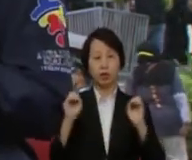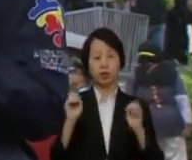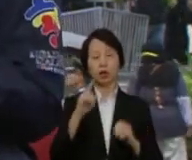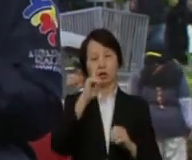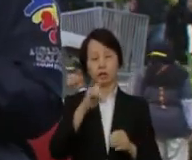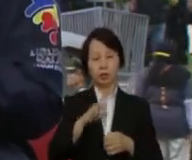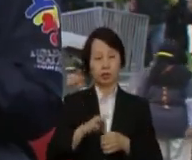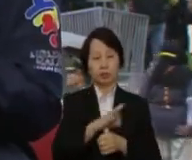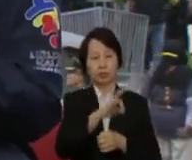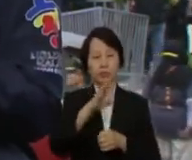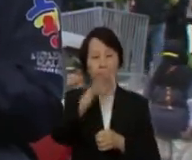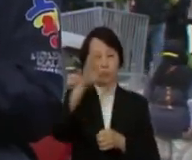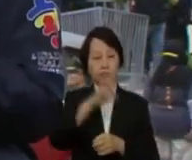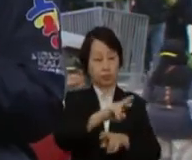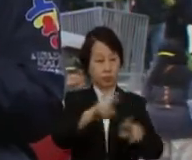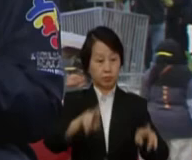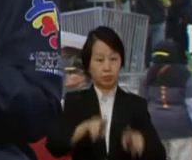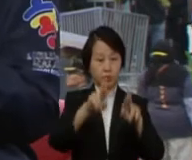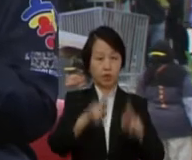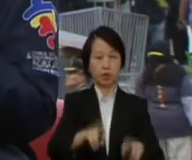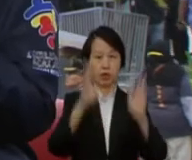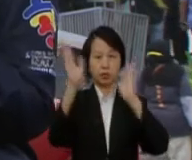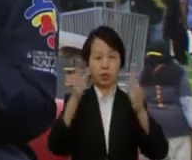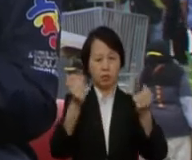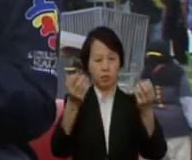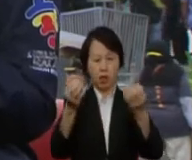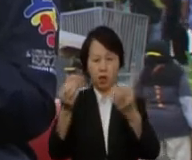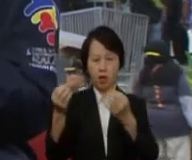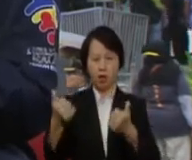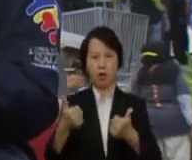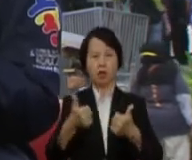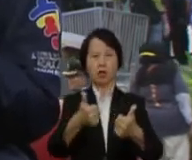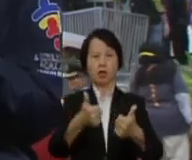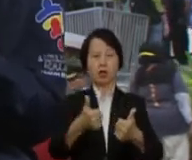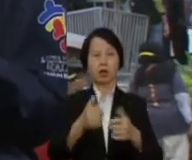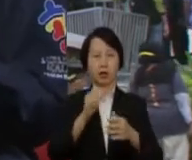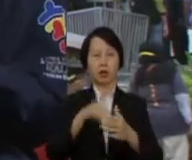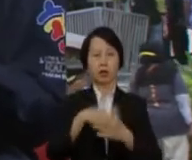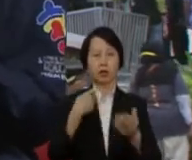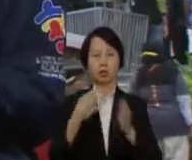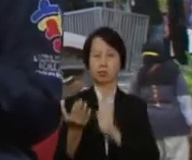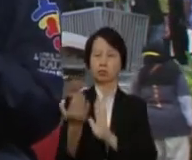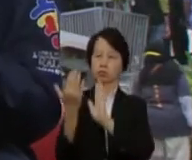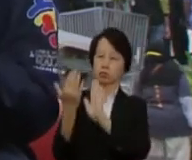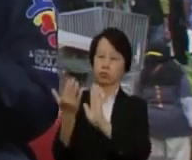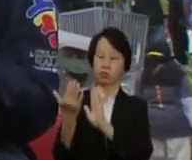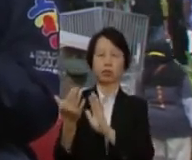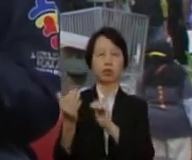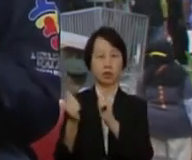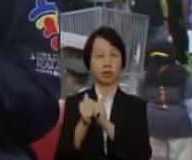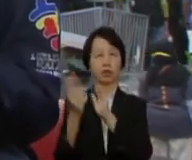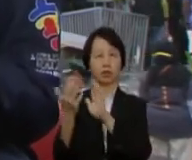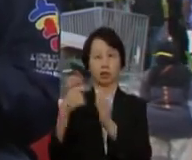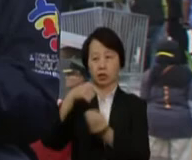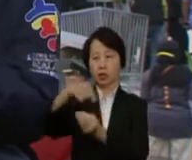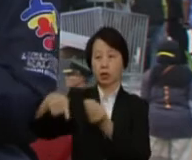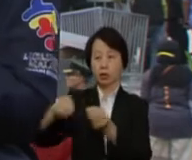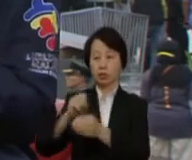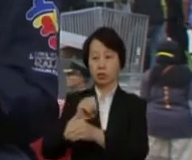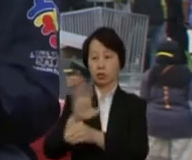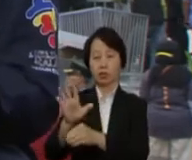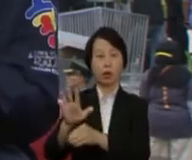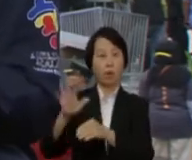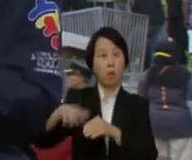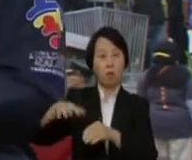sebenarnya semangat rakyat Malaysia pada pagi ini ada banyak berbaur ya. Yeah. Dalam kita berhadapan dengan masih lagi dengan situasi pandemik yang